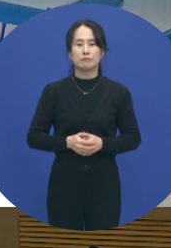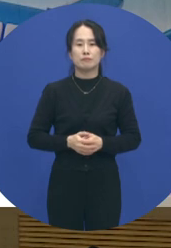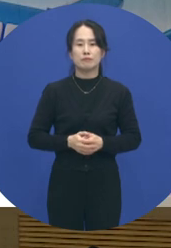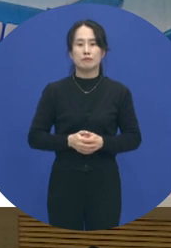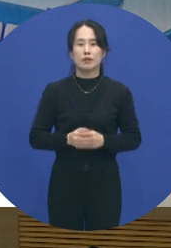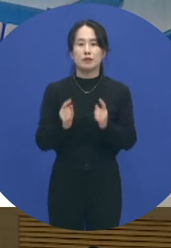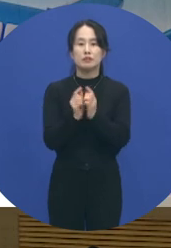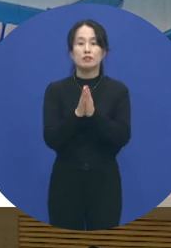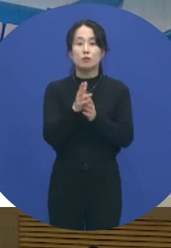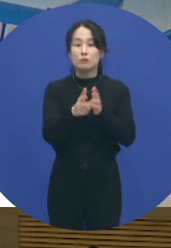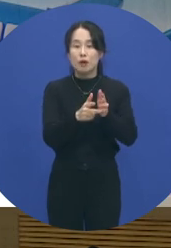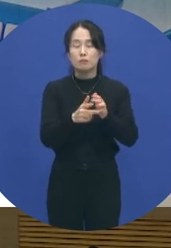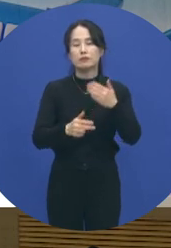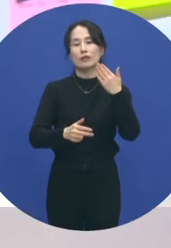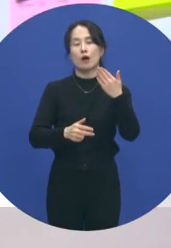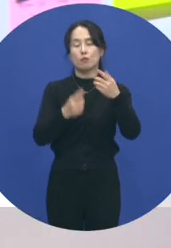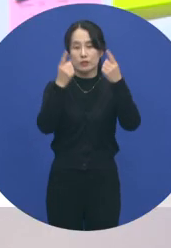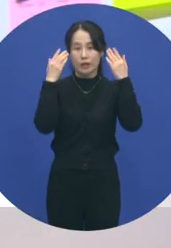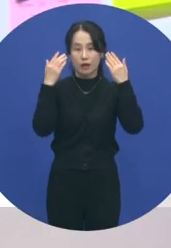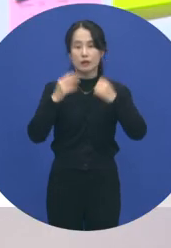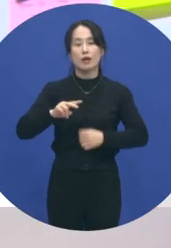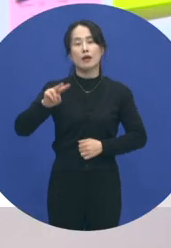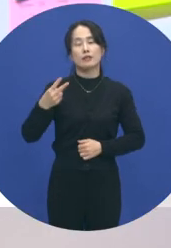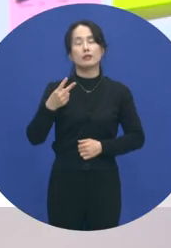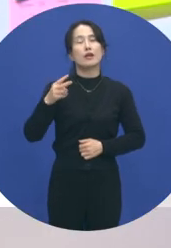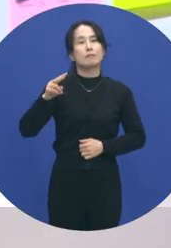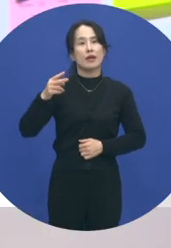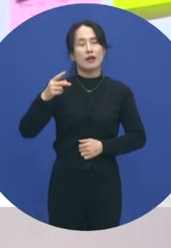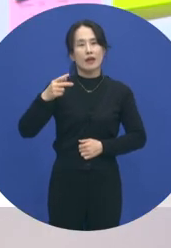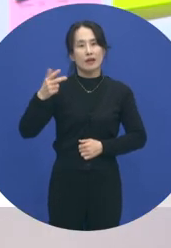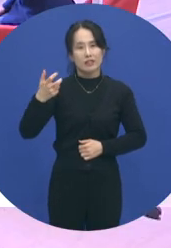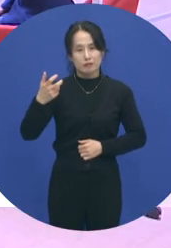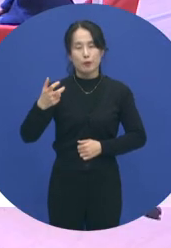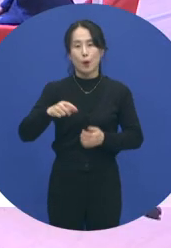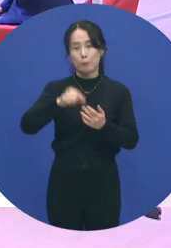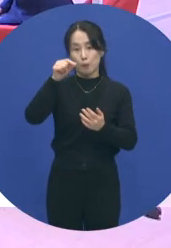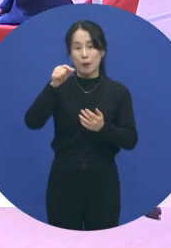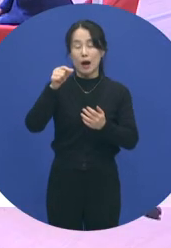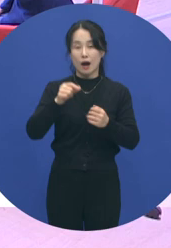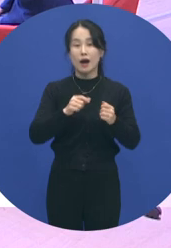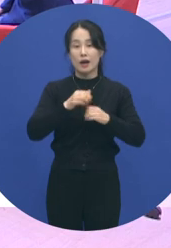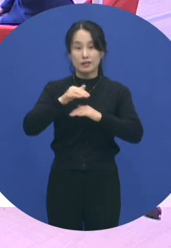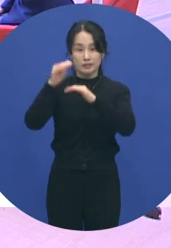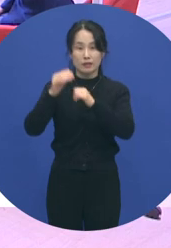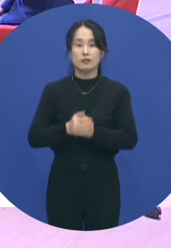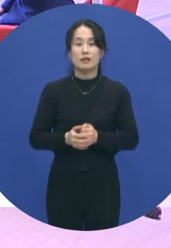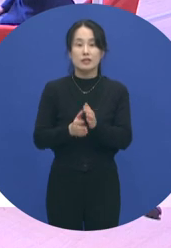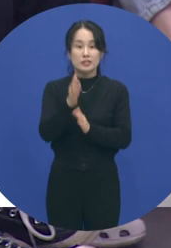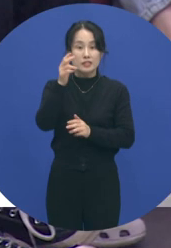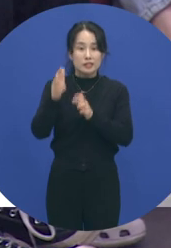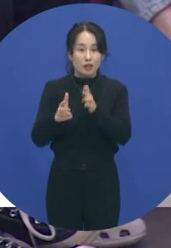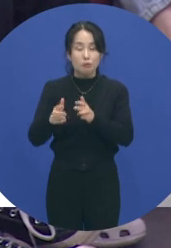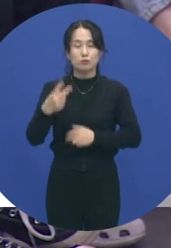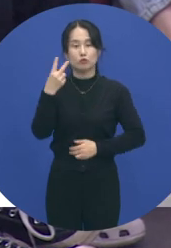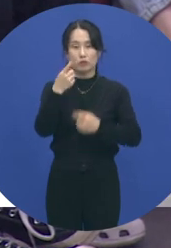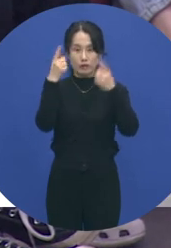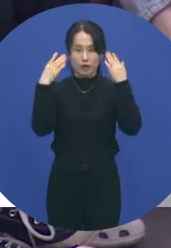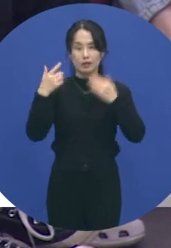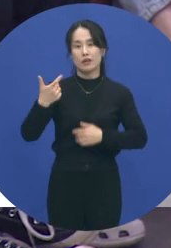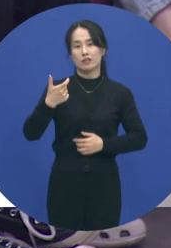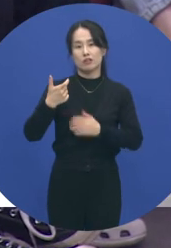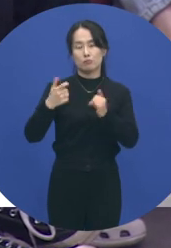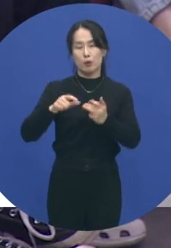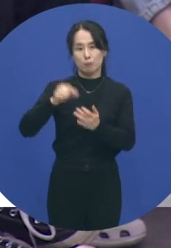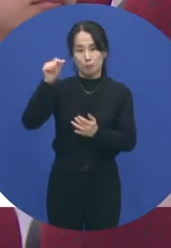늘렸습니다도 직접 사업은 올해 아홉개 대학에 202명을 선발해 진행하고 시군 지원 사업은 두 개 대학에